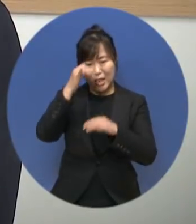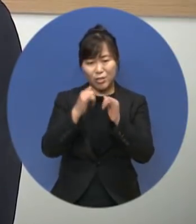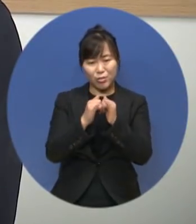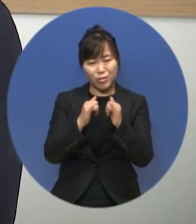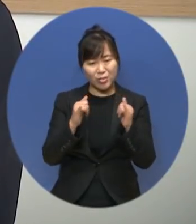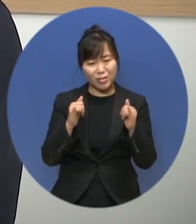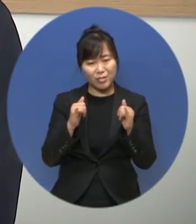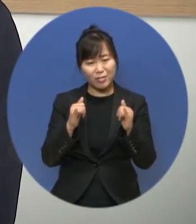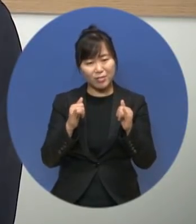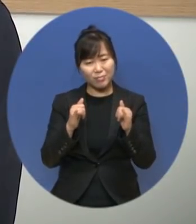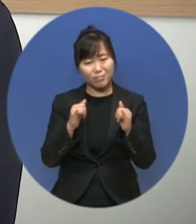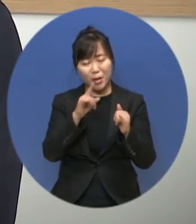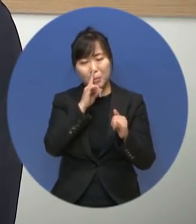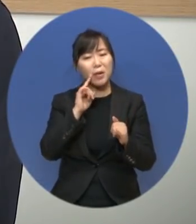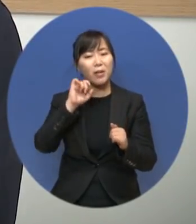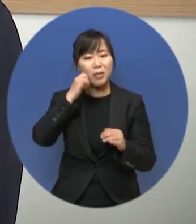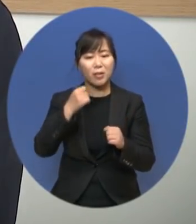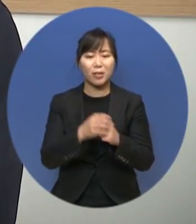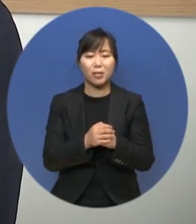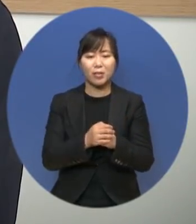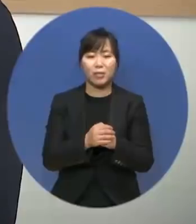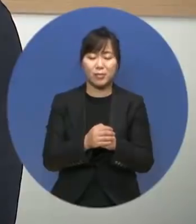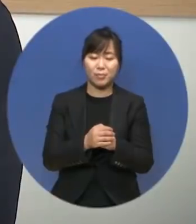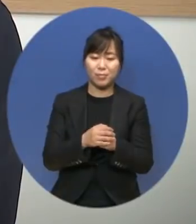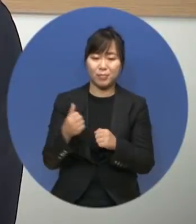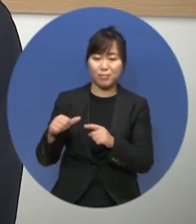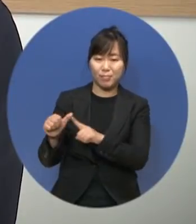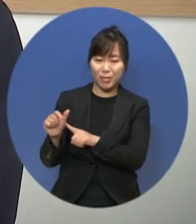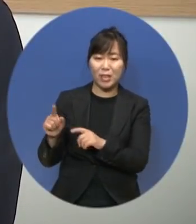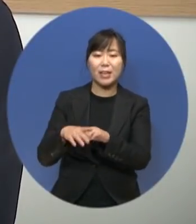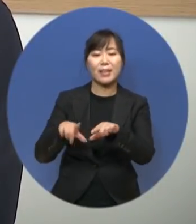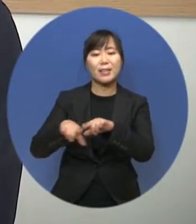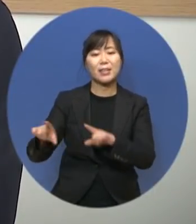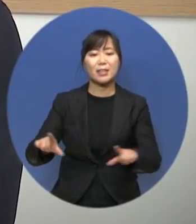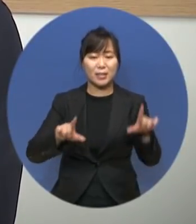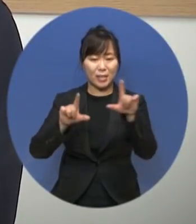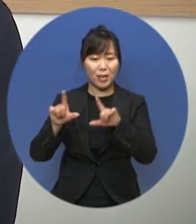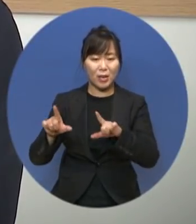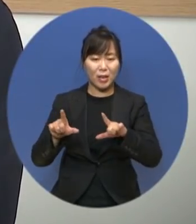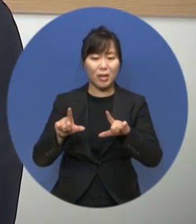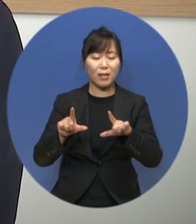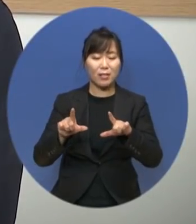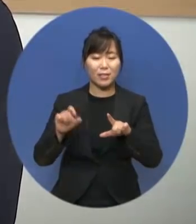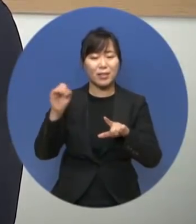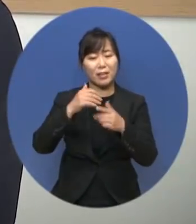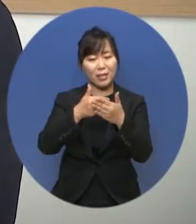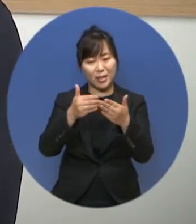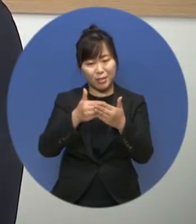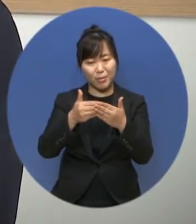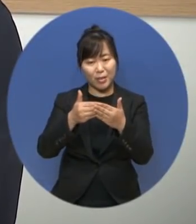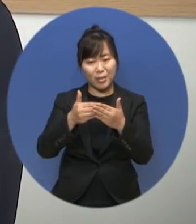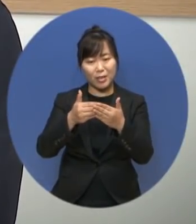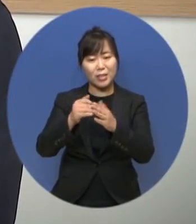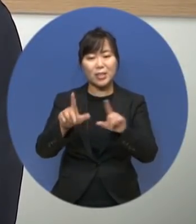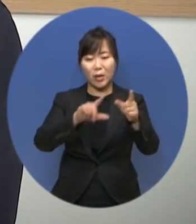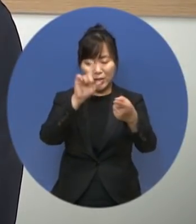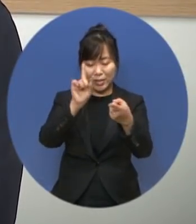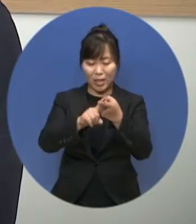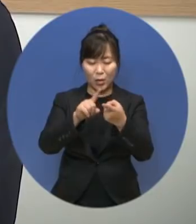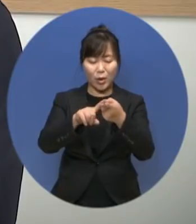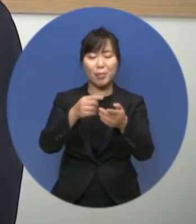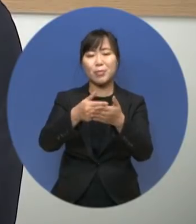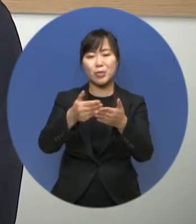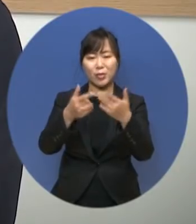예술이라고 할 것까지도 없고요. 한별 작가는 일상이 그냥 그림이고 그 자체가 생활